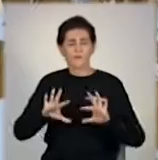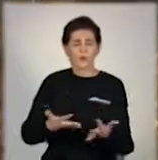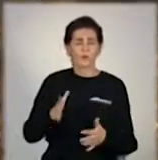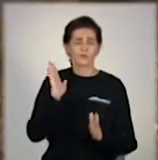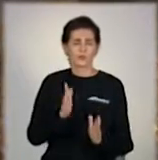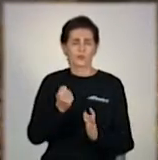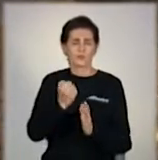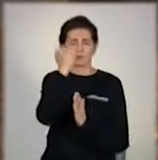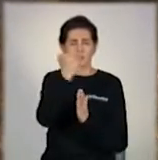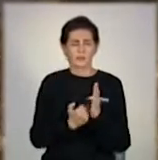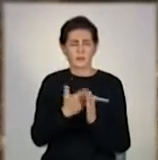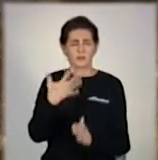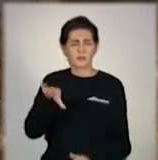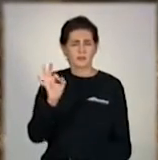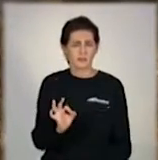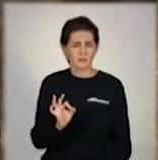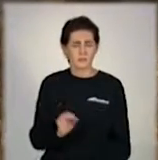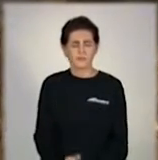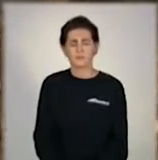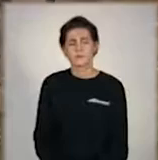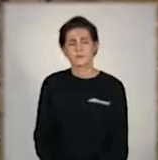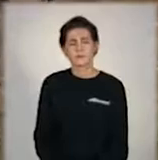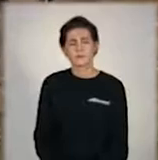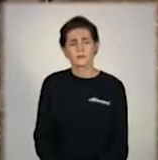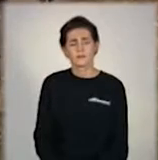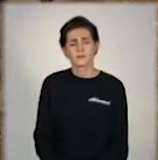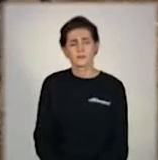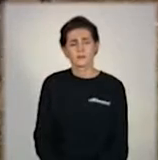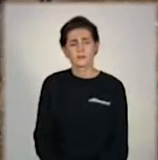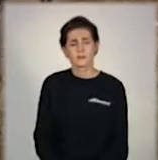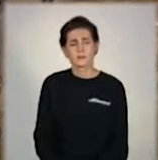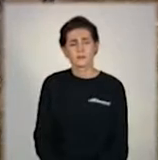знову ріжуть на 50%. Олена Успенська, Володимир Краснов, телеканал «Донбас».